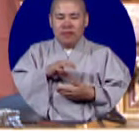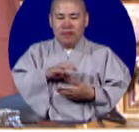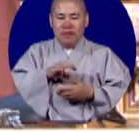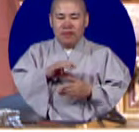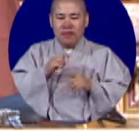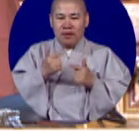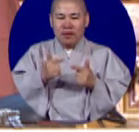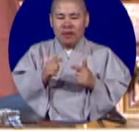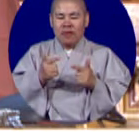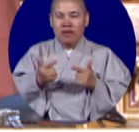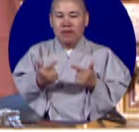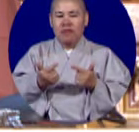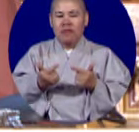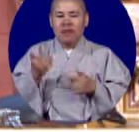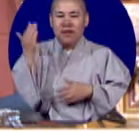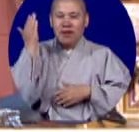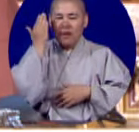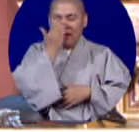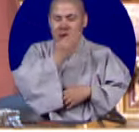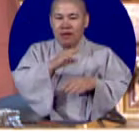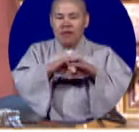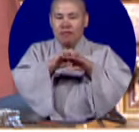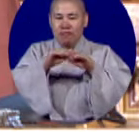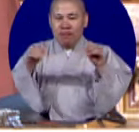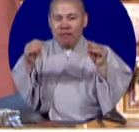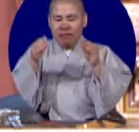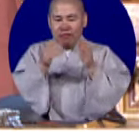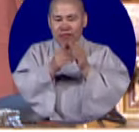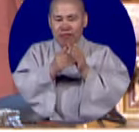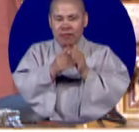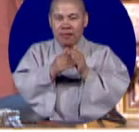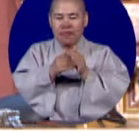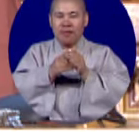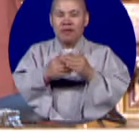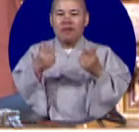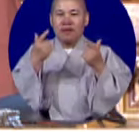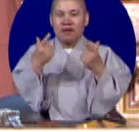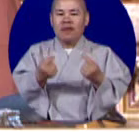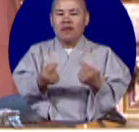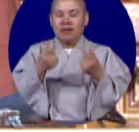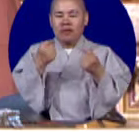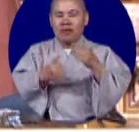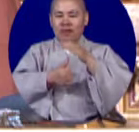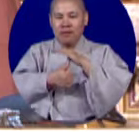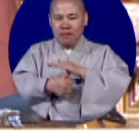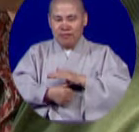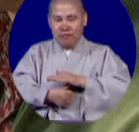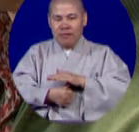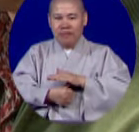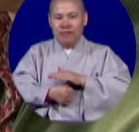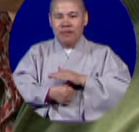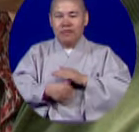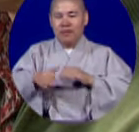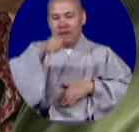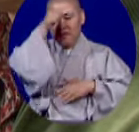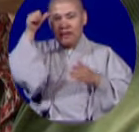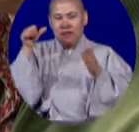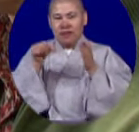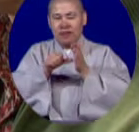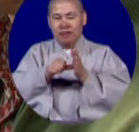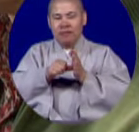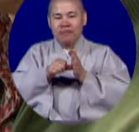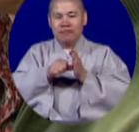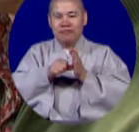밖도 더러워지지도 않고 깨끗이 해결돼요. 그게 인욕입니다. 그래서 인생에